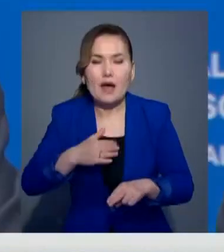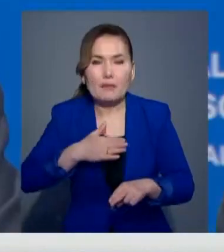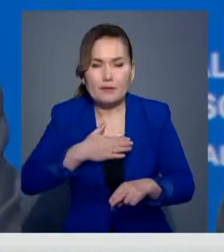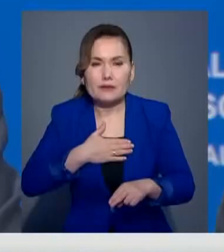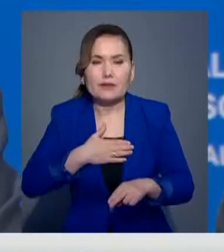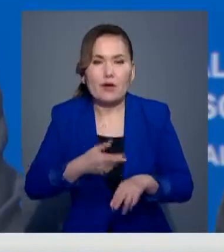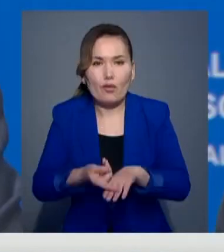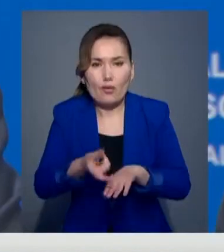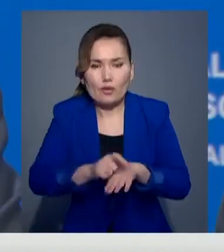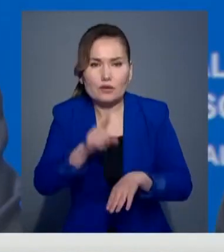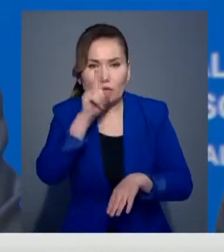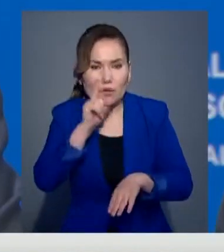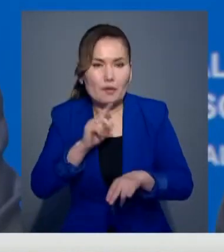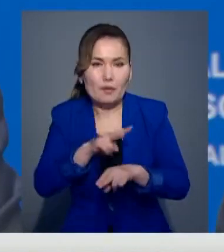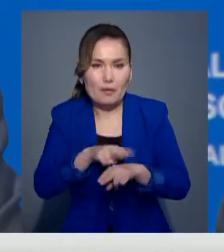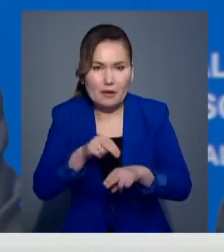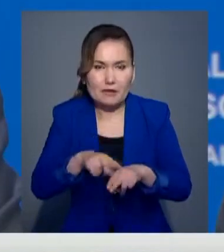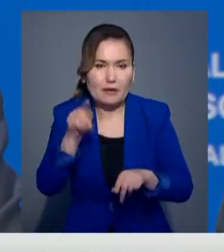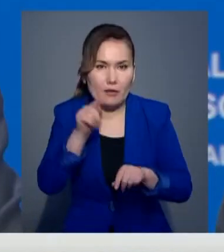Әрине, экономиканың салаларын